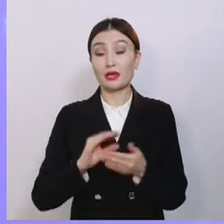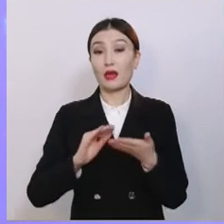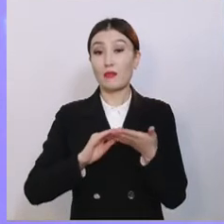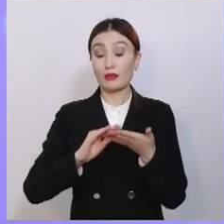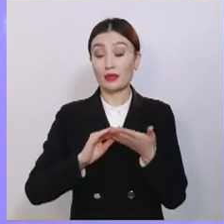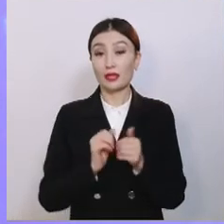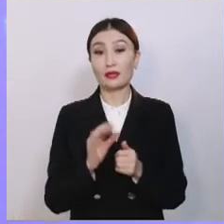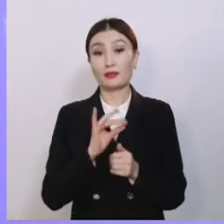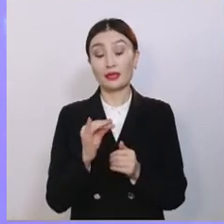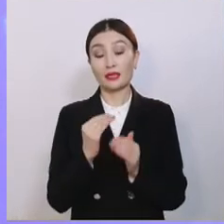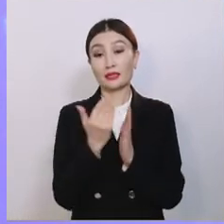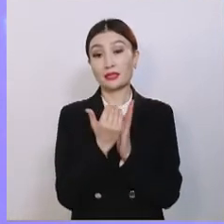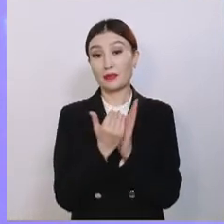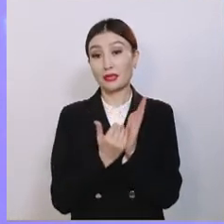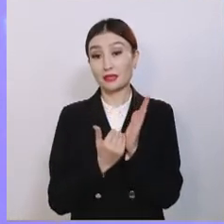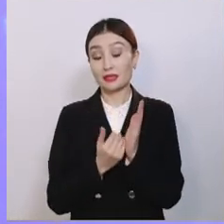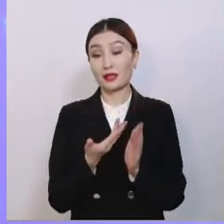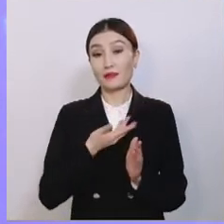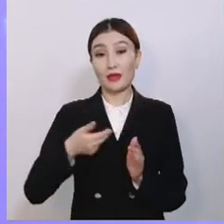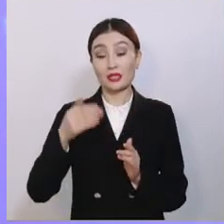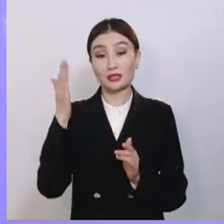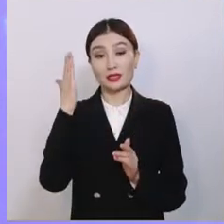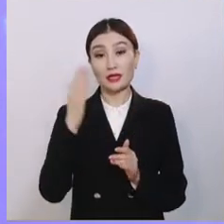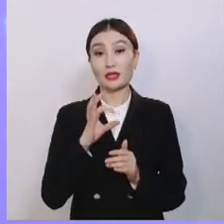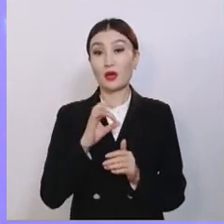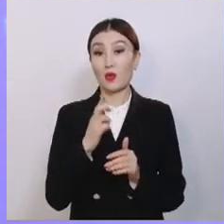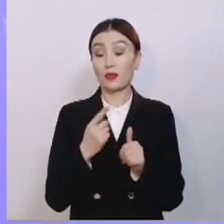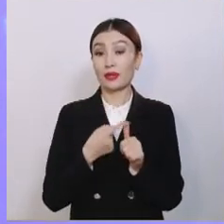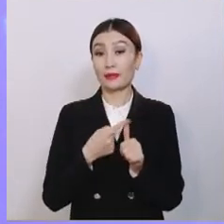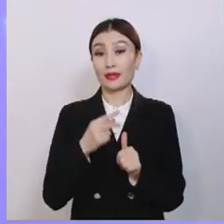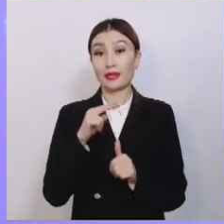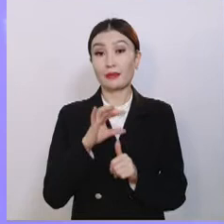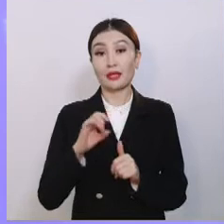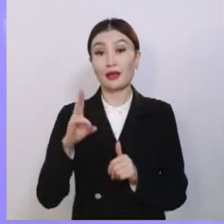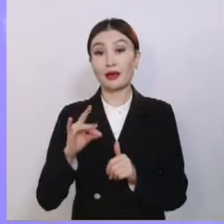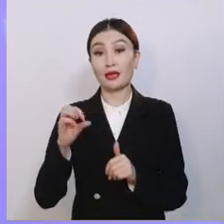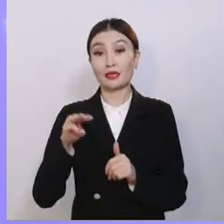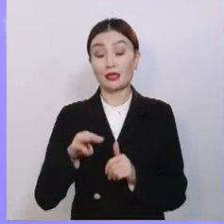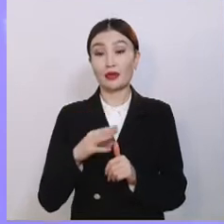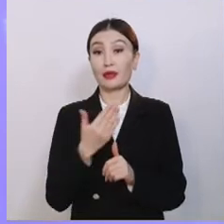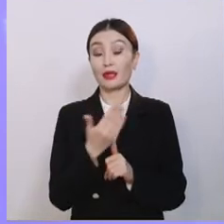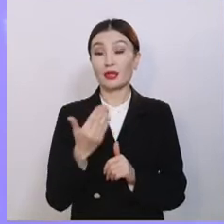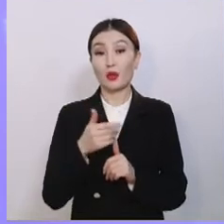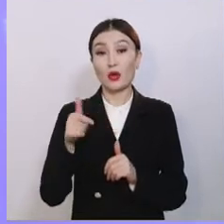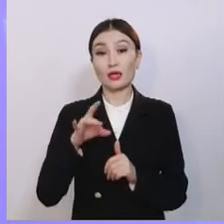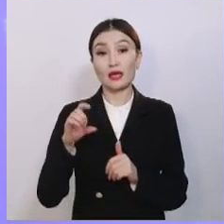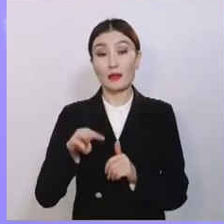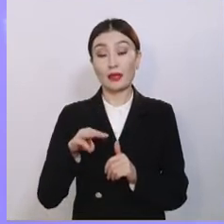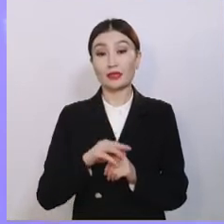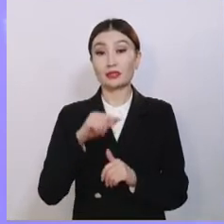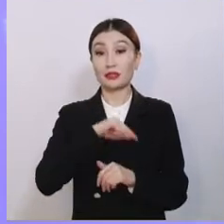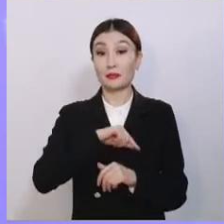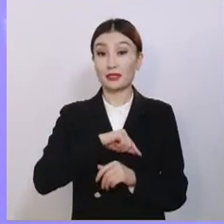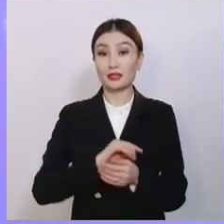обобщим и систематизируем наши знания об имени прилагательном и его грамматических